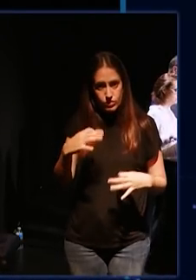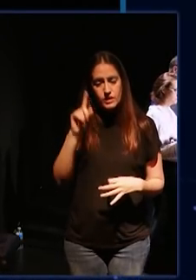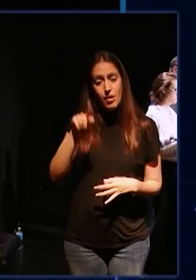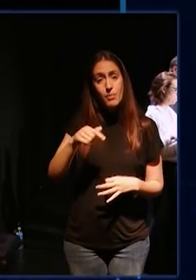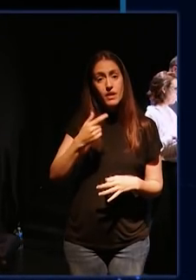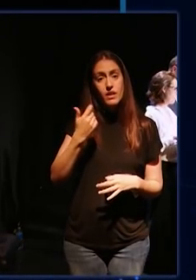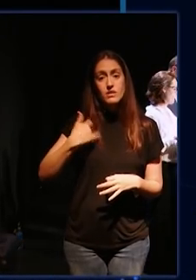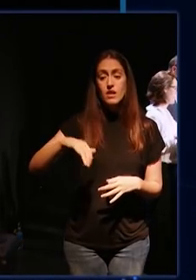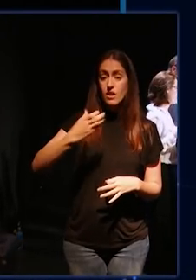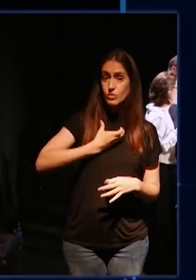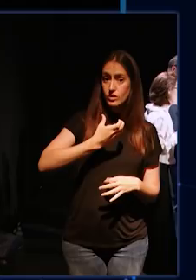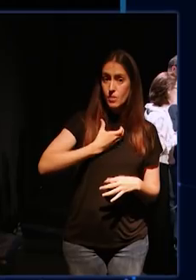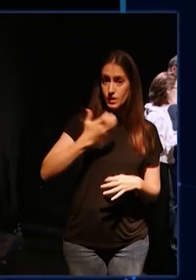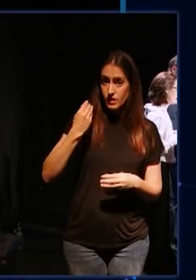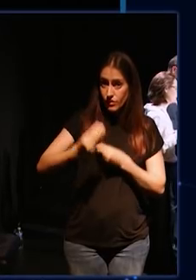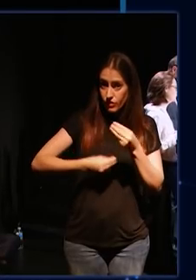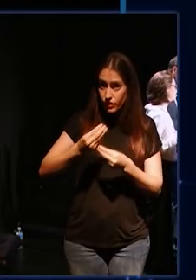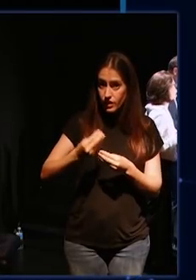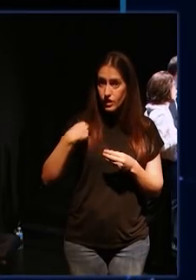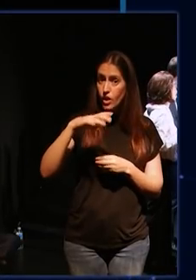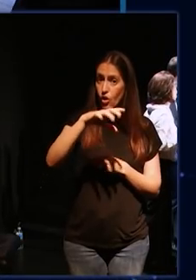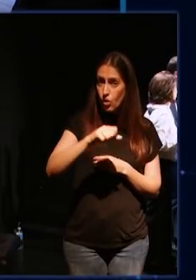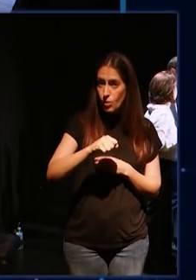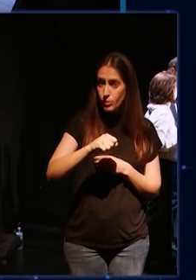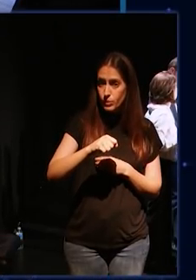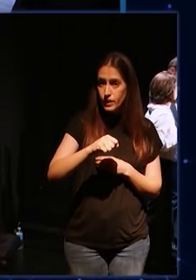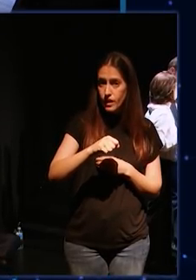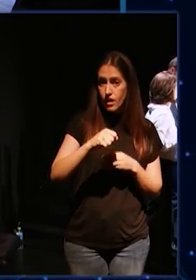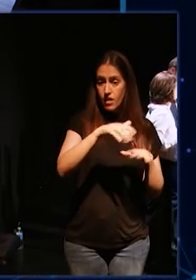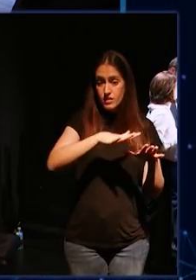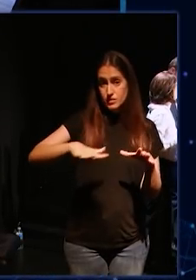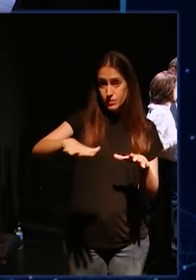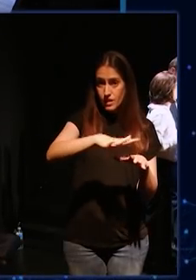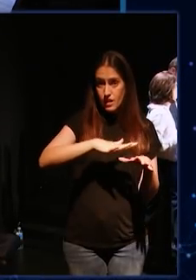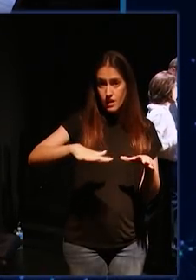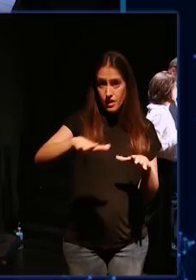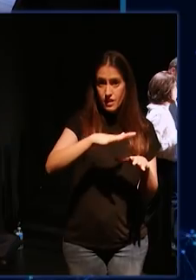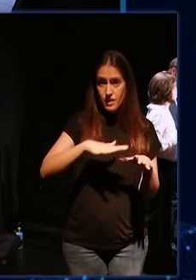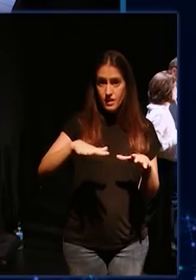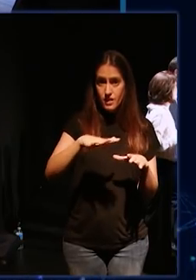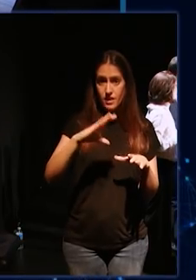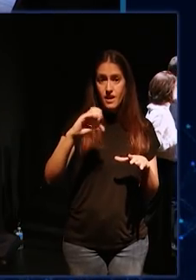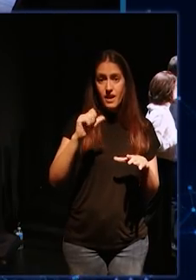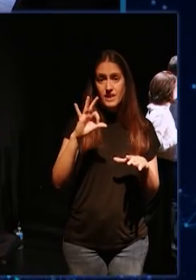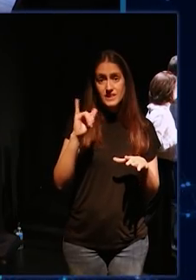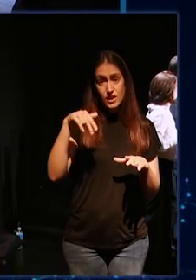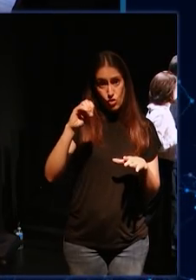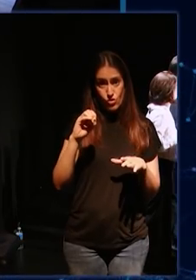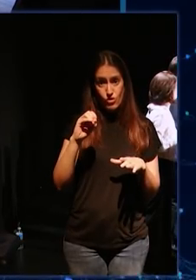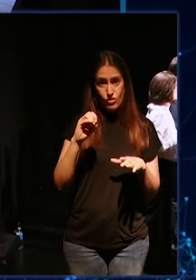l'Ajuntament hagi fet efectiu la compra de l'espai del casino dels Pinetons. Està fet efectiu.